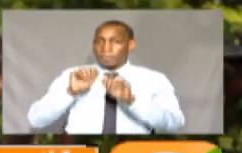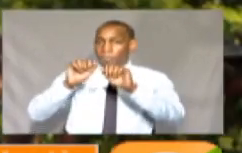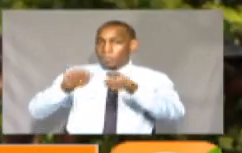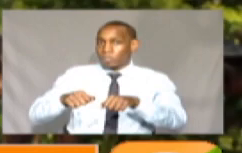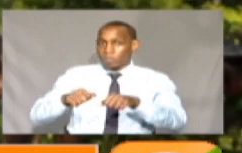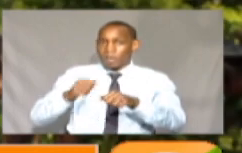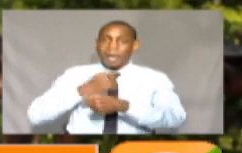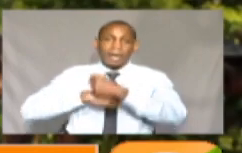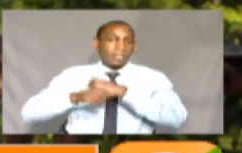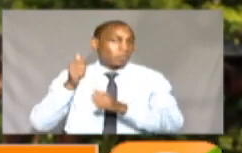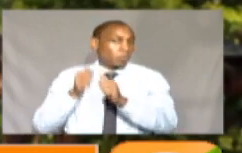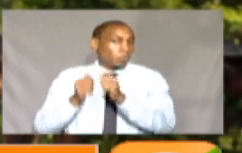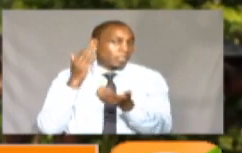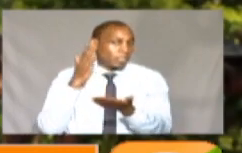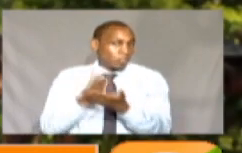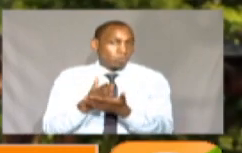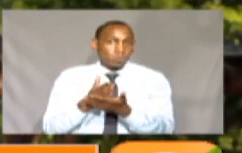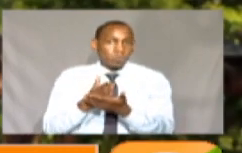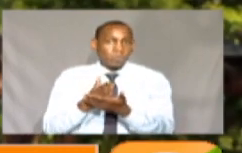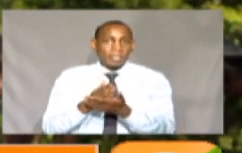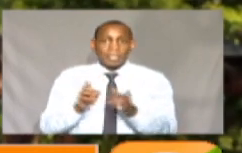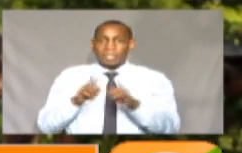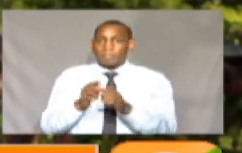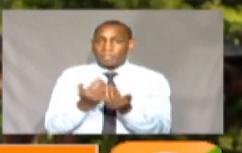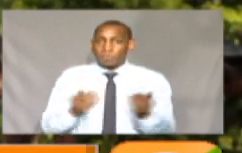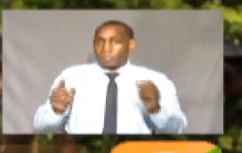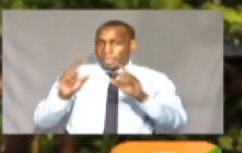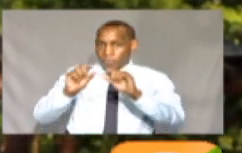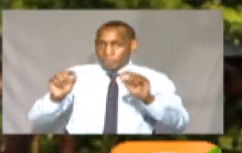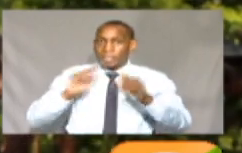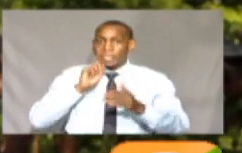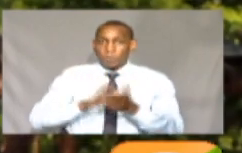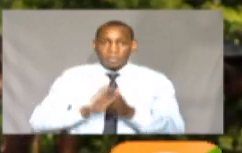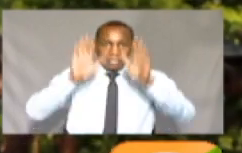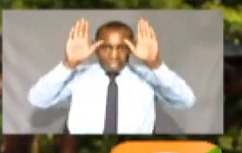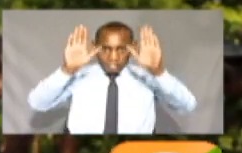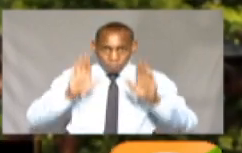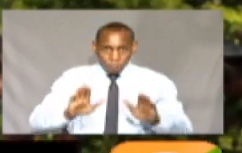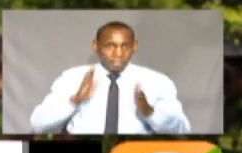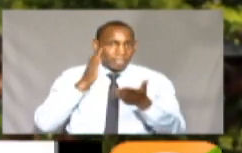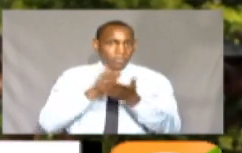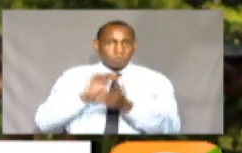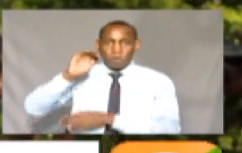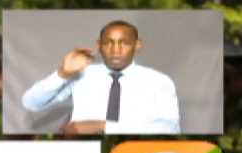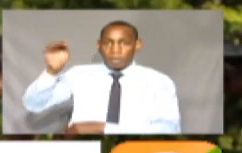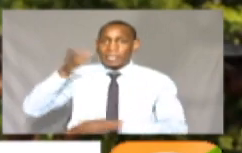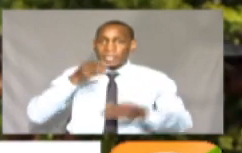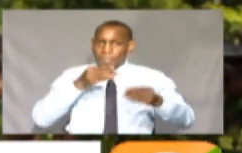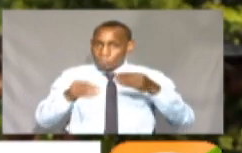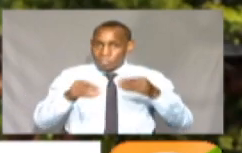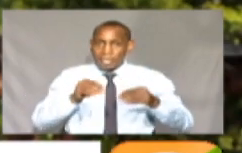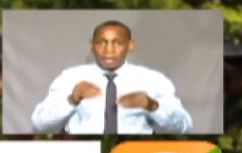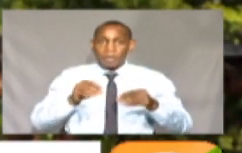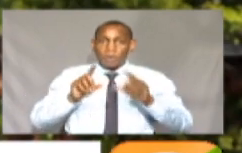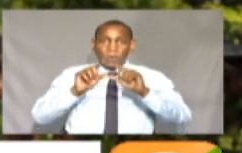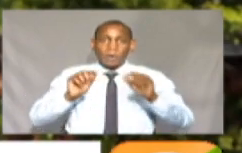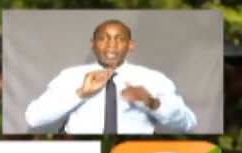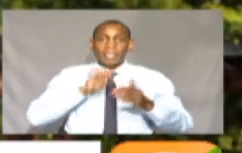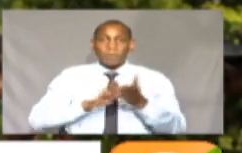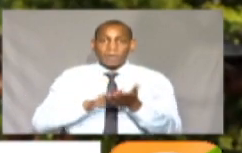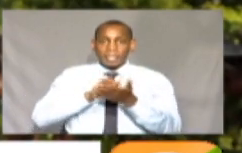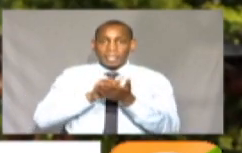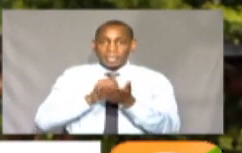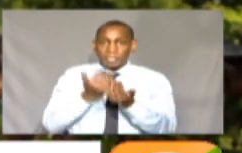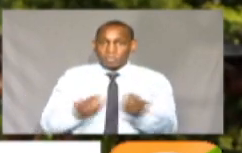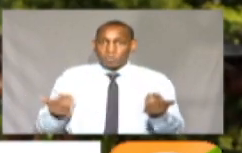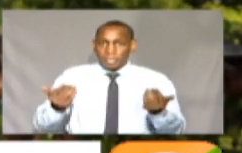akufe, ama watafanya nini? Na tunafikiri watoto, wanasema watoto ndio kitu muhimu sana kwa hii kaunti yetu ya Busia. Wanasemanga ati wache watoto